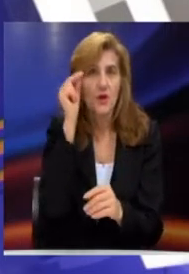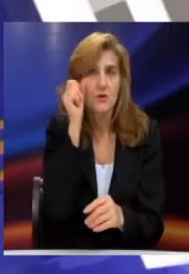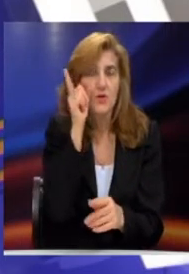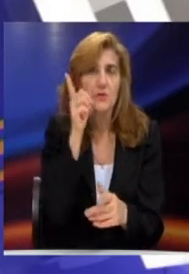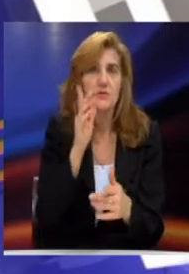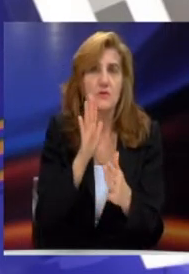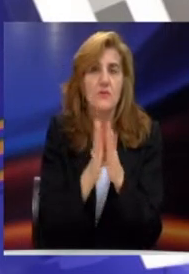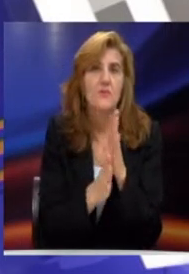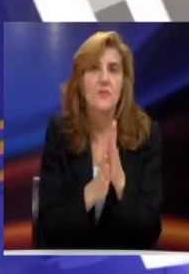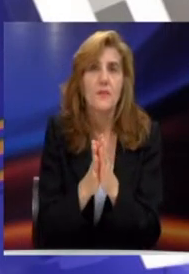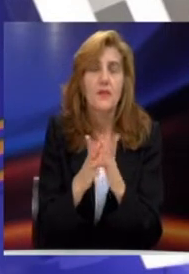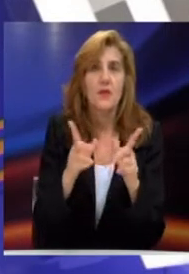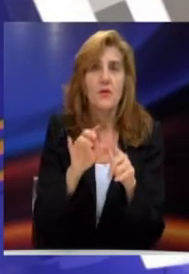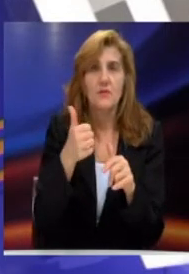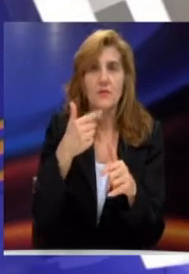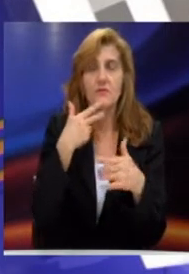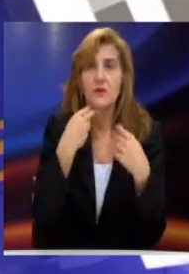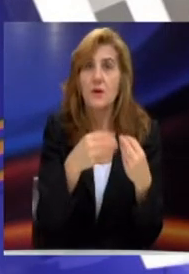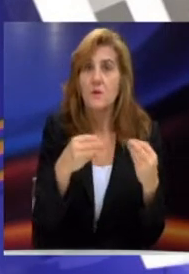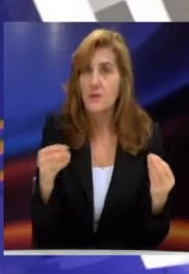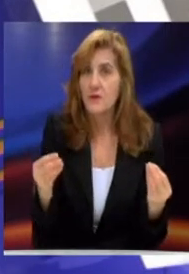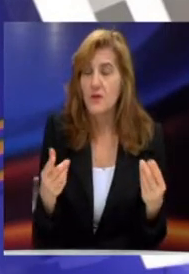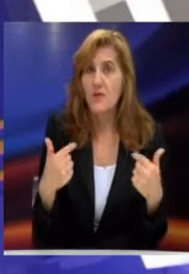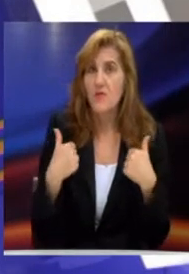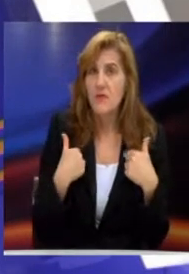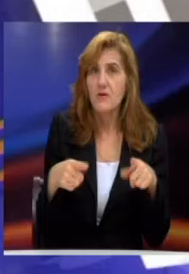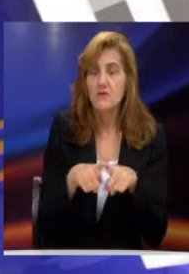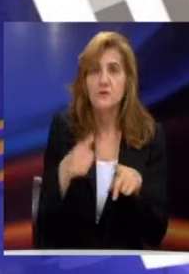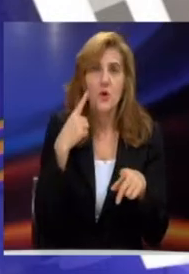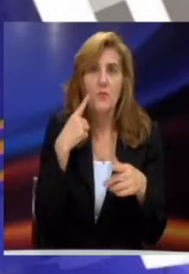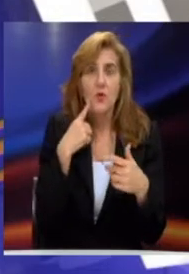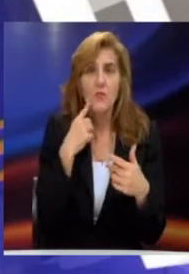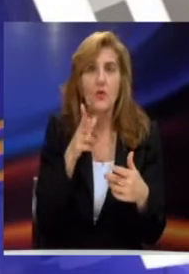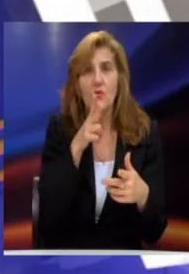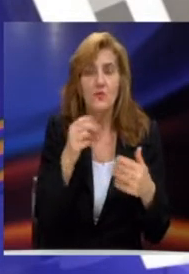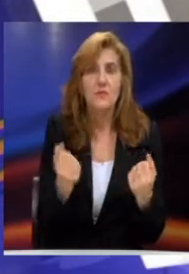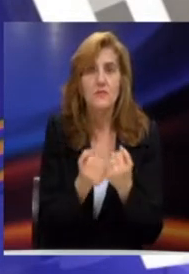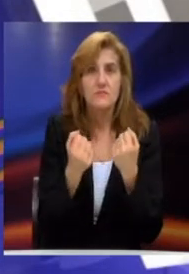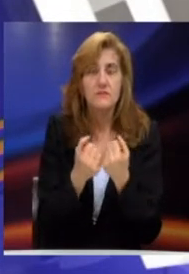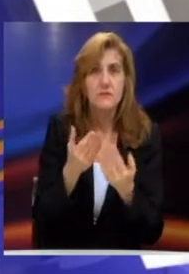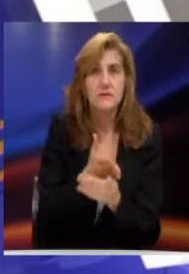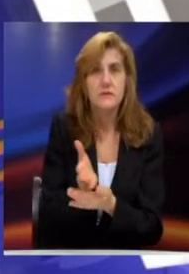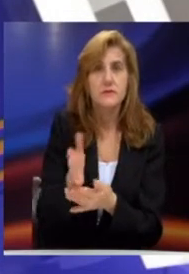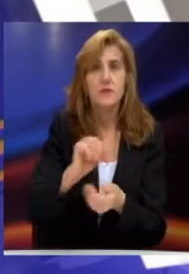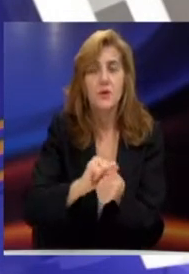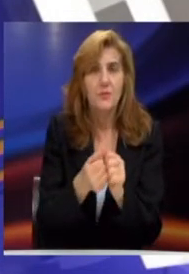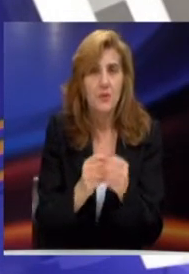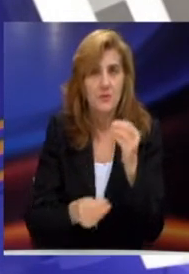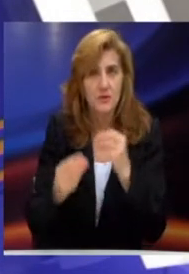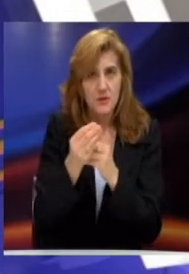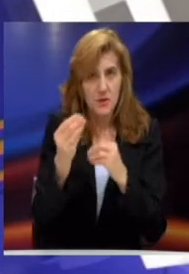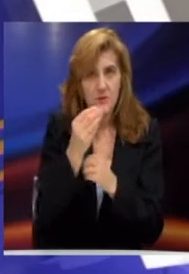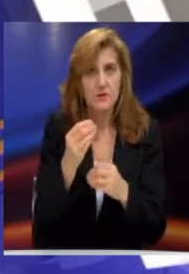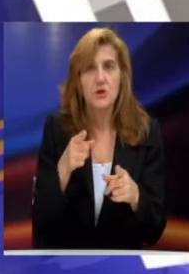iskustva. Jedni druge zapravo podstiču, ovaj postigao nešto, a ja ću isto da podstiču jedne druge da napreduju, da rade još više i